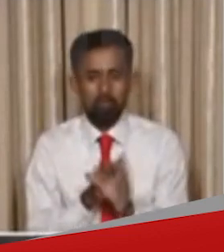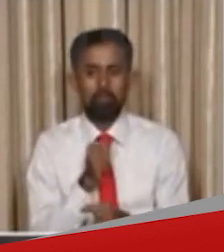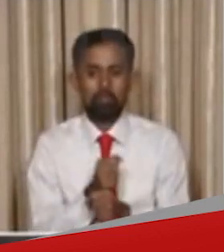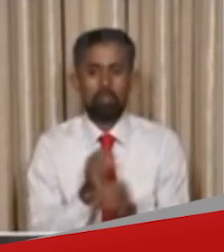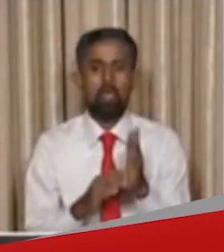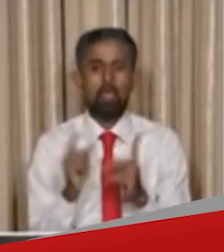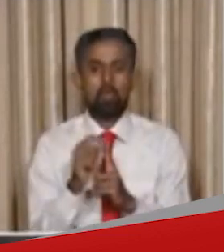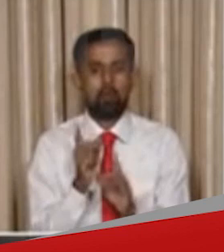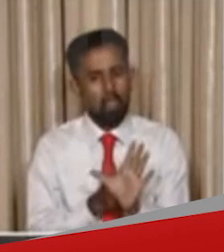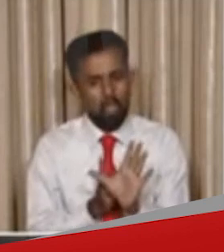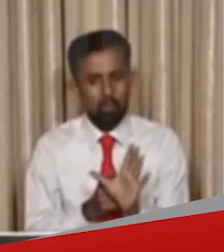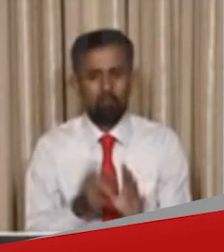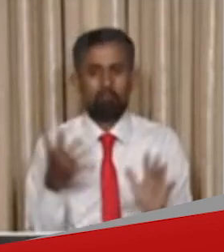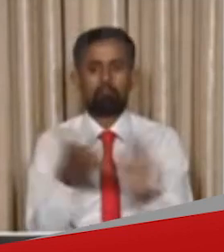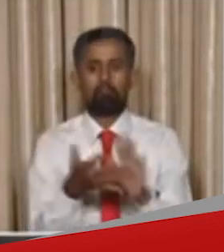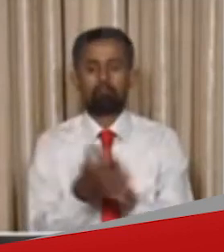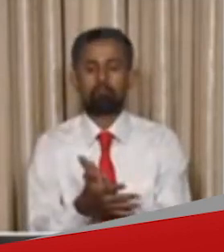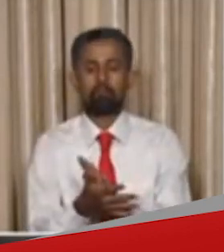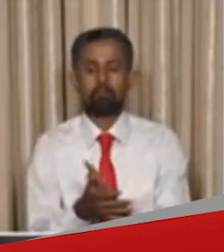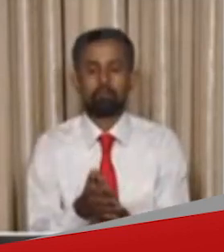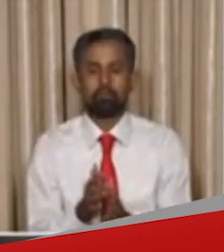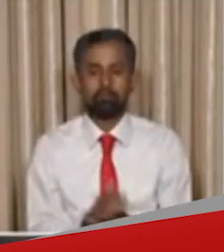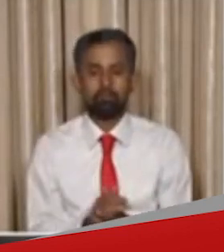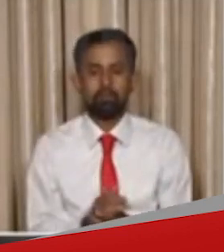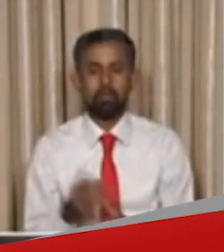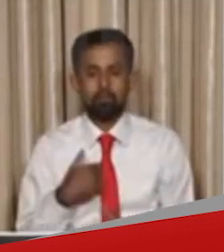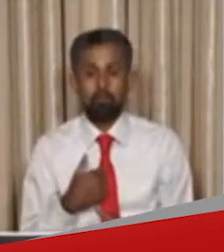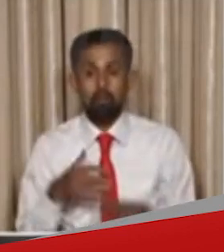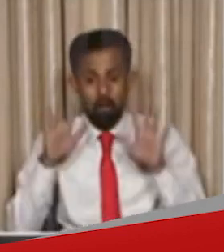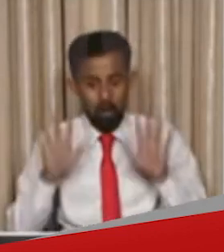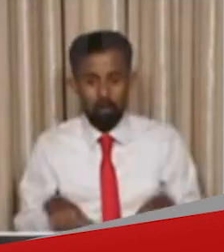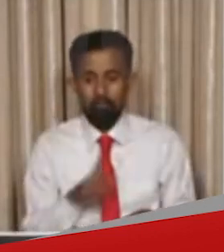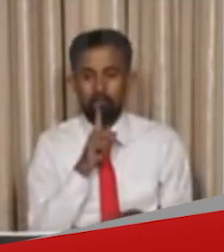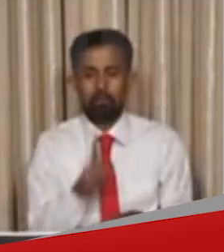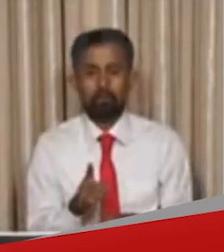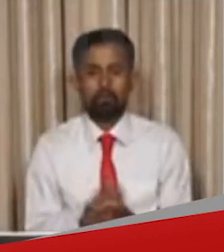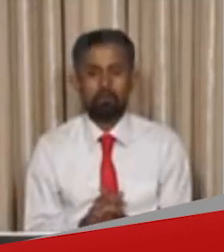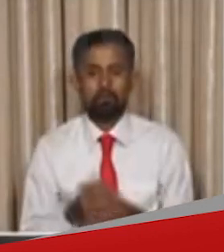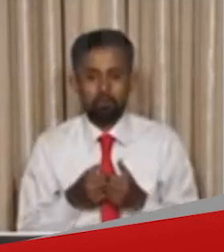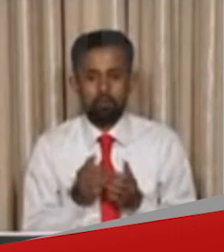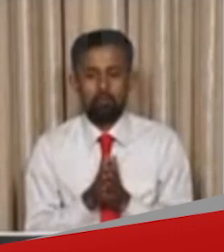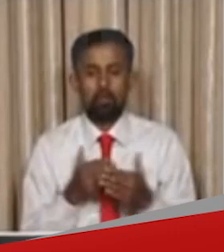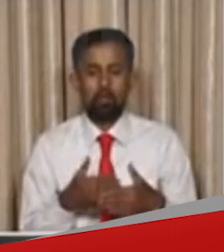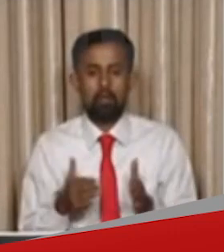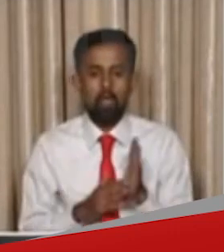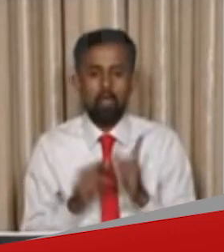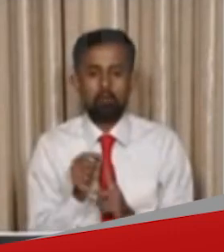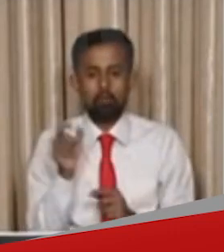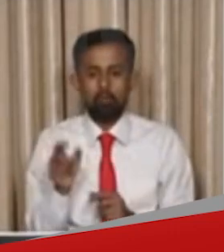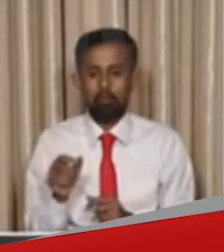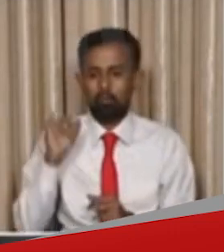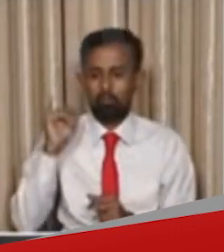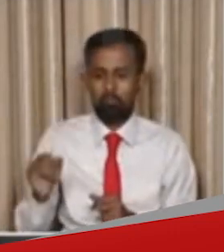ඇමතිලා හැමදාම දූෂණය. ඒක තමයි මම අවසාන වශයෙන් ඉල්ලනවා. තමන්ගේ කැබිනට් ඇමතිවරයා